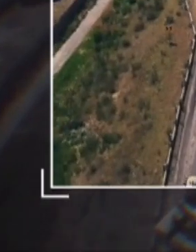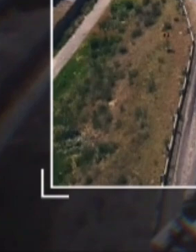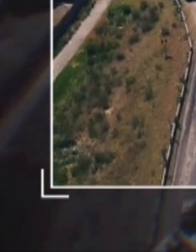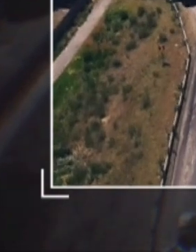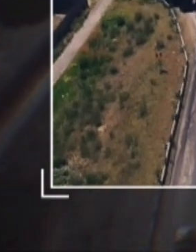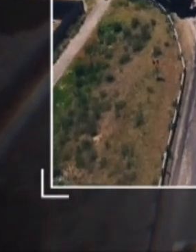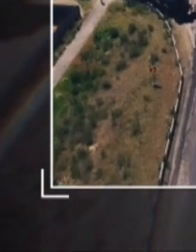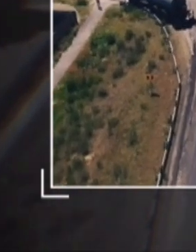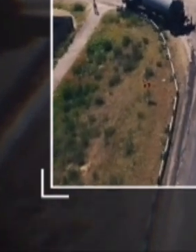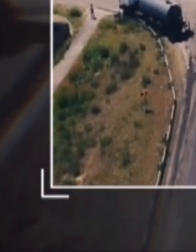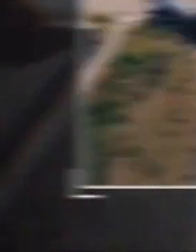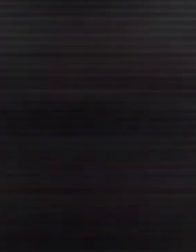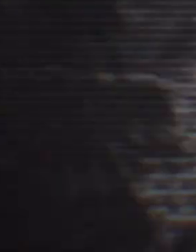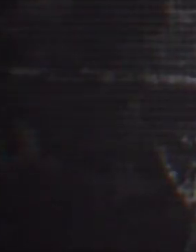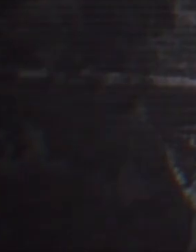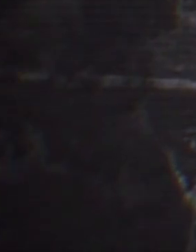Музика